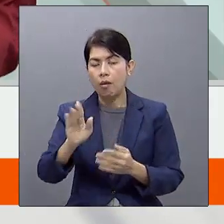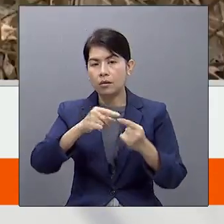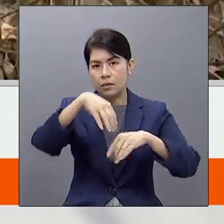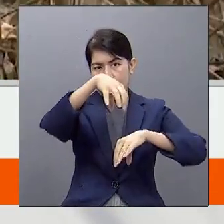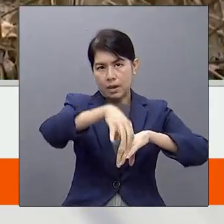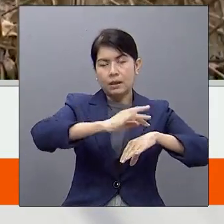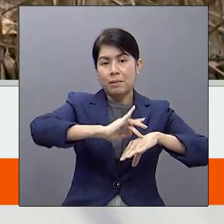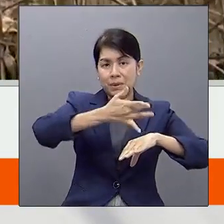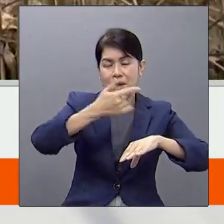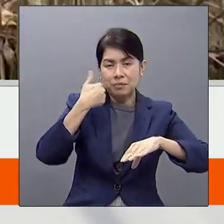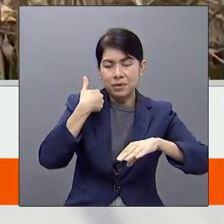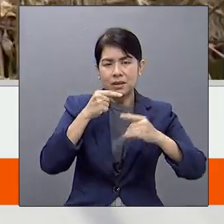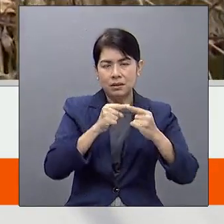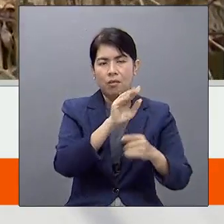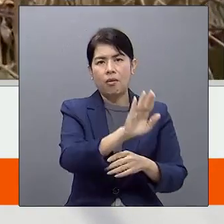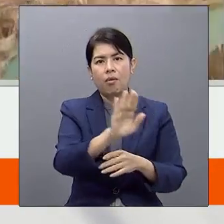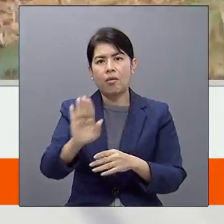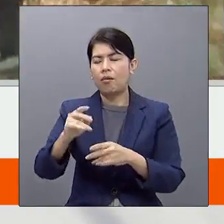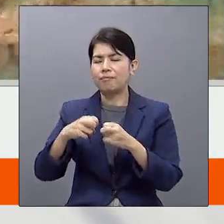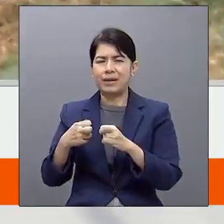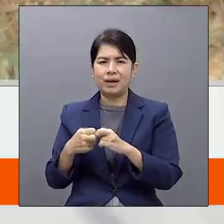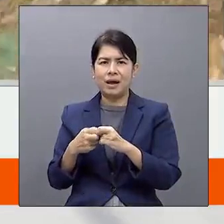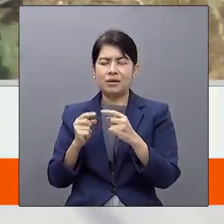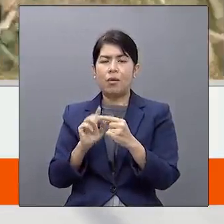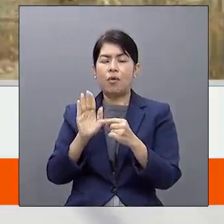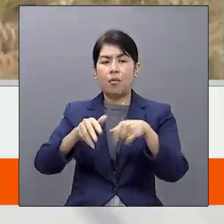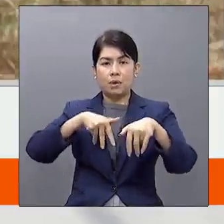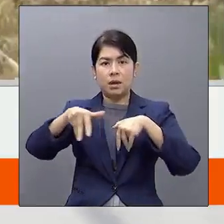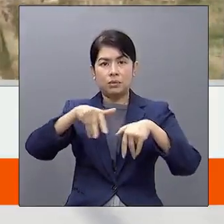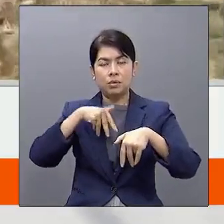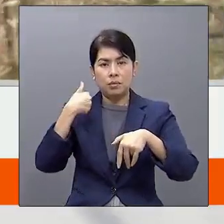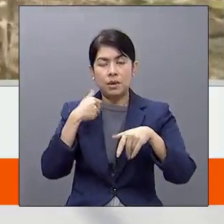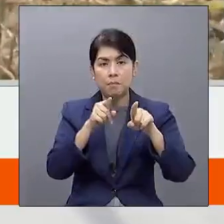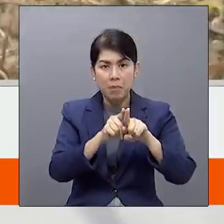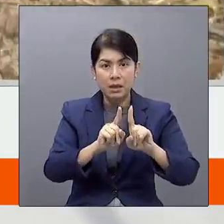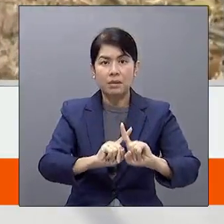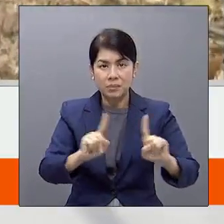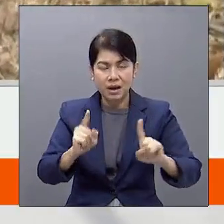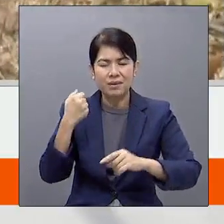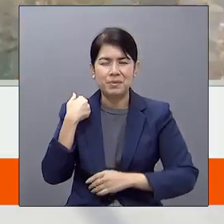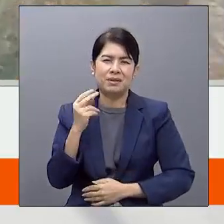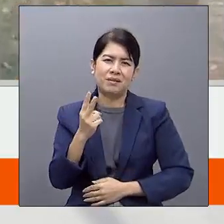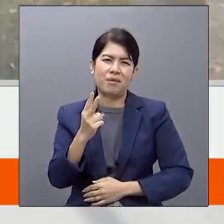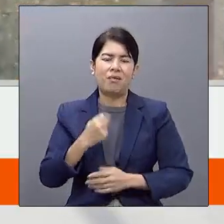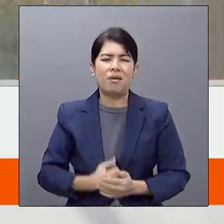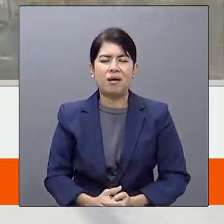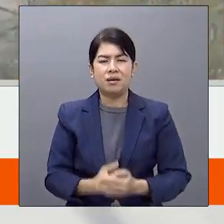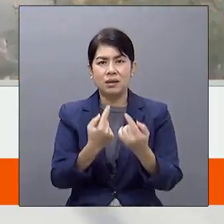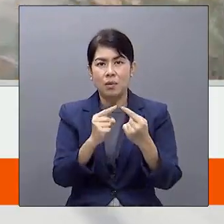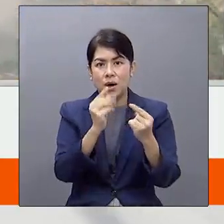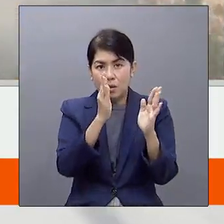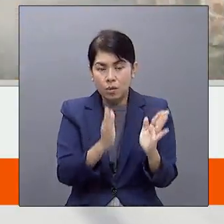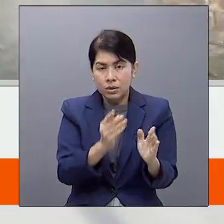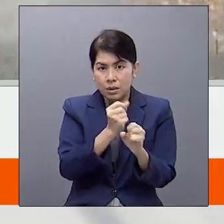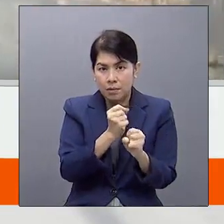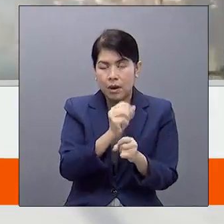ลักษณะปัญหากับประชาชนที่แตกต่างกันบ้างคล้ายๆกันบ้างนะครับทีนี้โดยภาพรวมก็คือว่าเจ้าหน้าที่ของอุทยาน